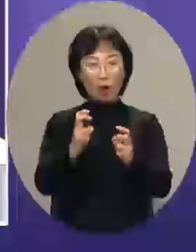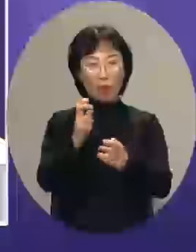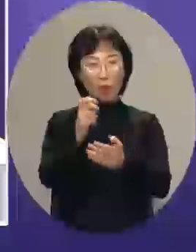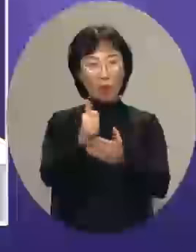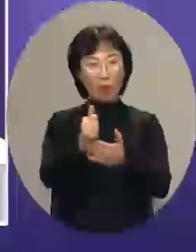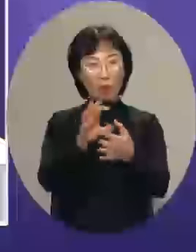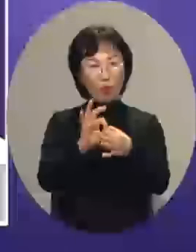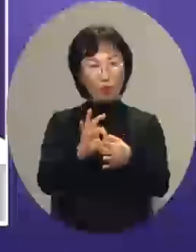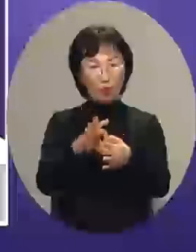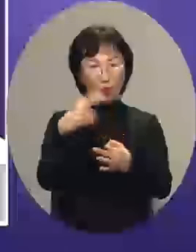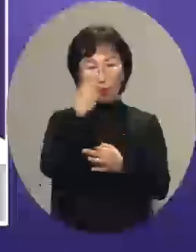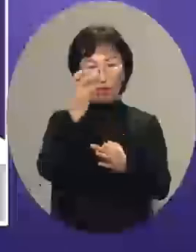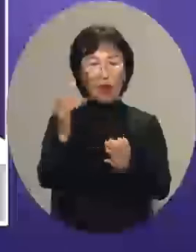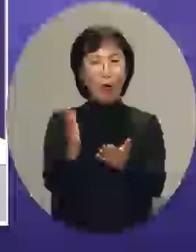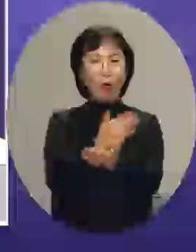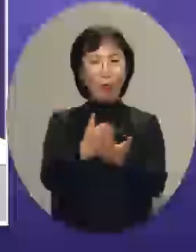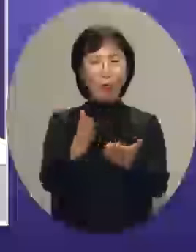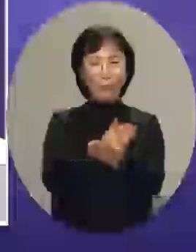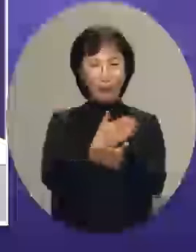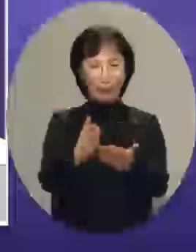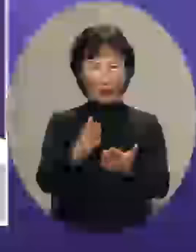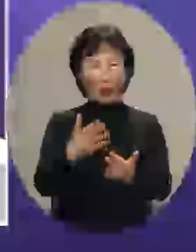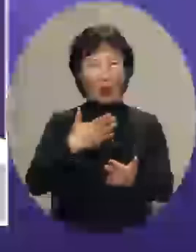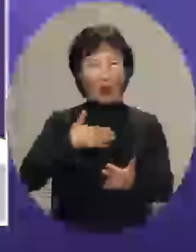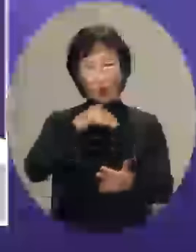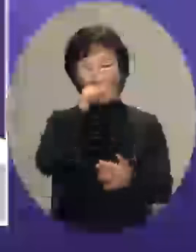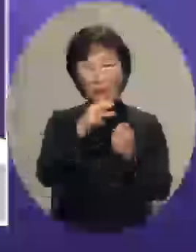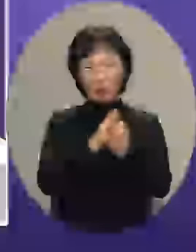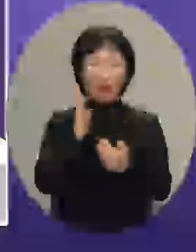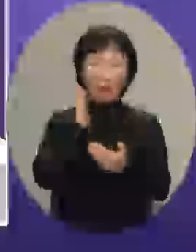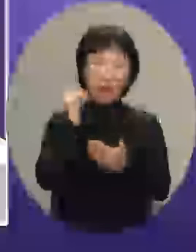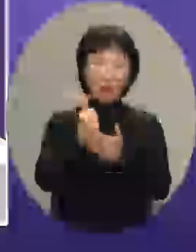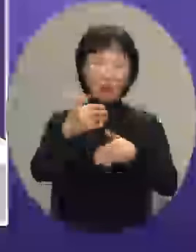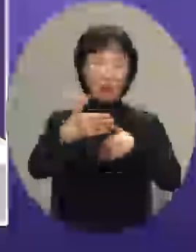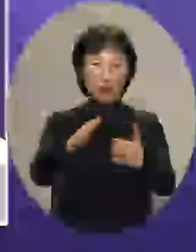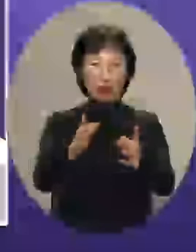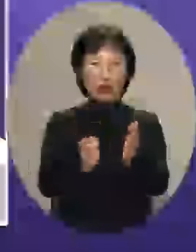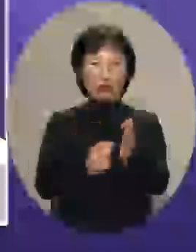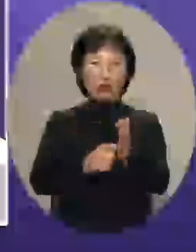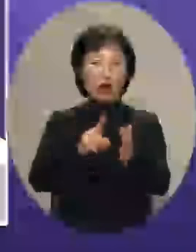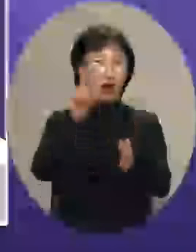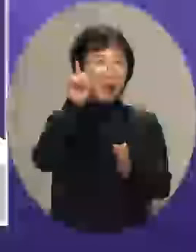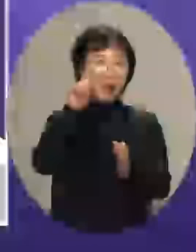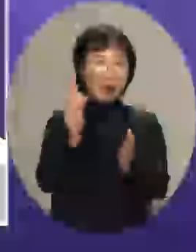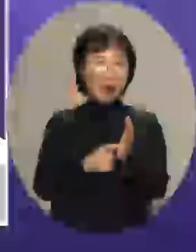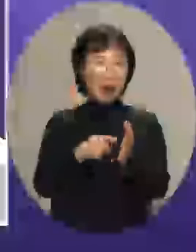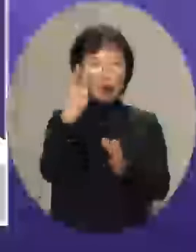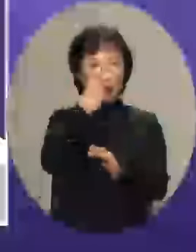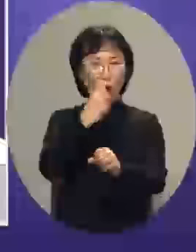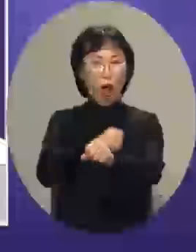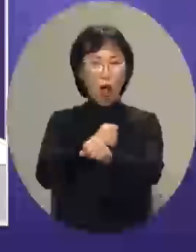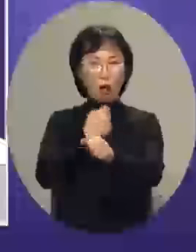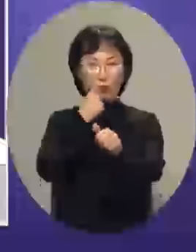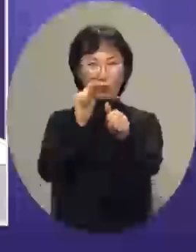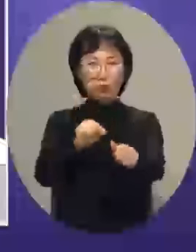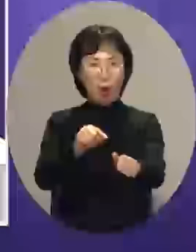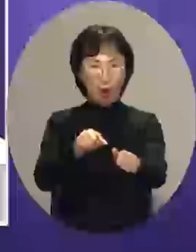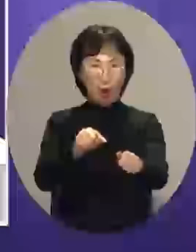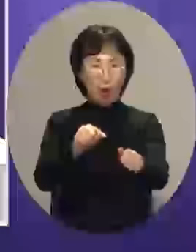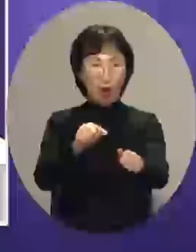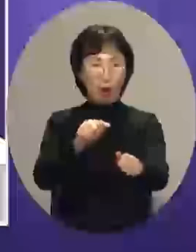알고 있습니다. 그런데 대통령실이 급하다면 내일 당장이라도 조사를 해라. 그리고 공수처를